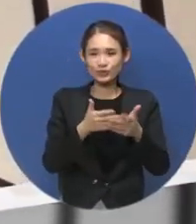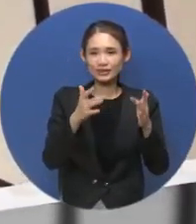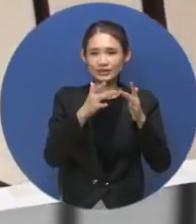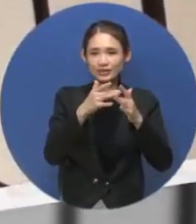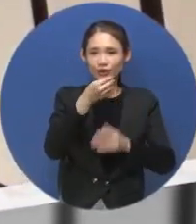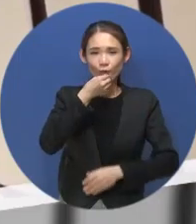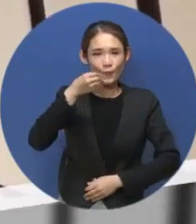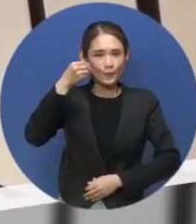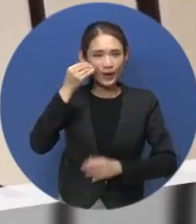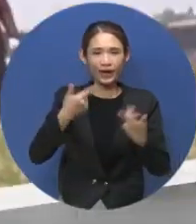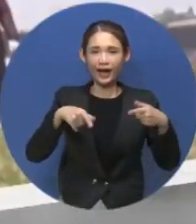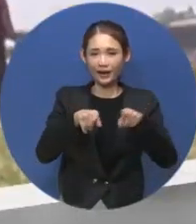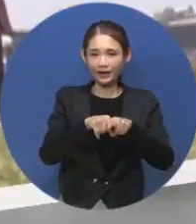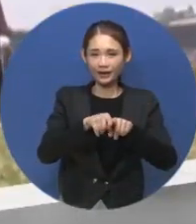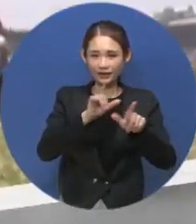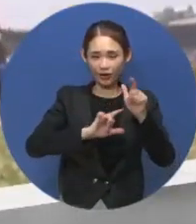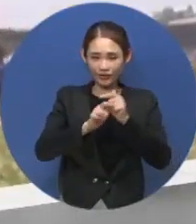고맙습니다.